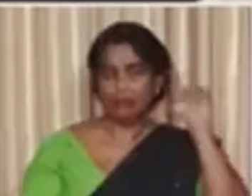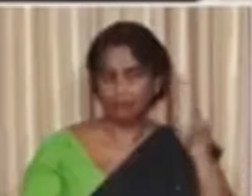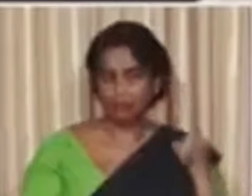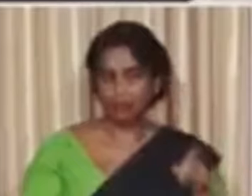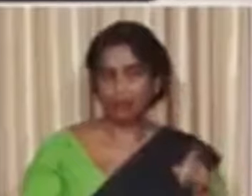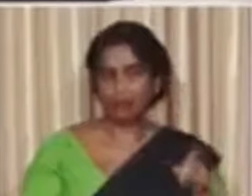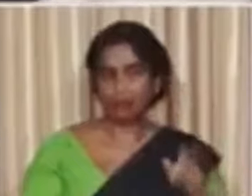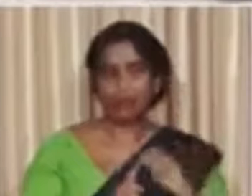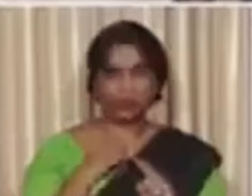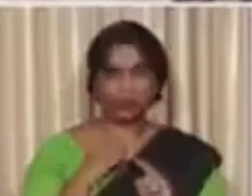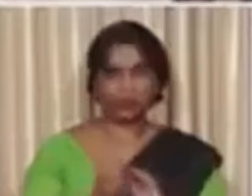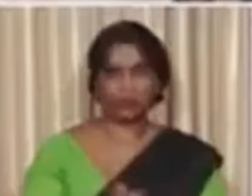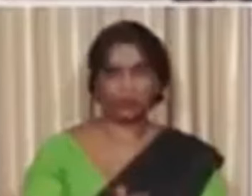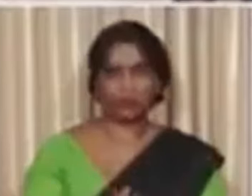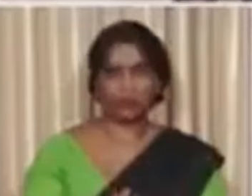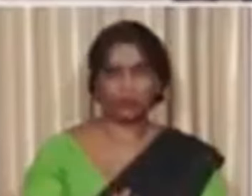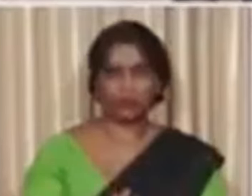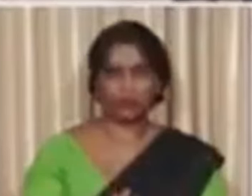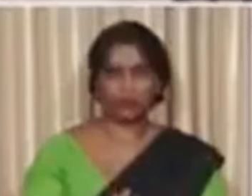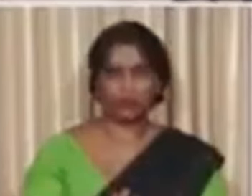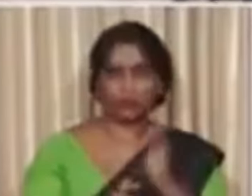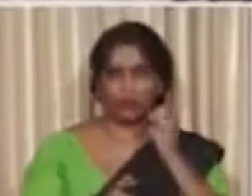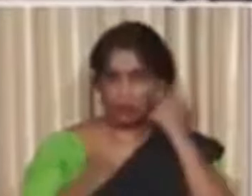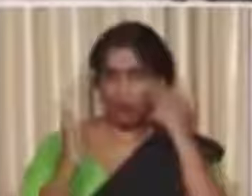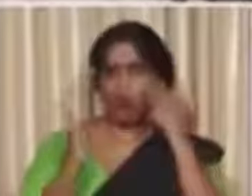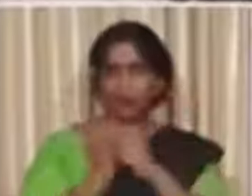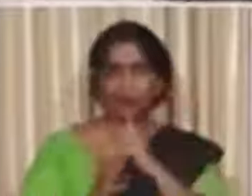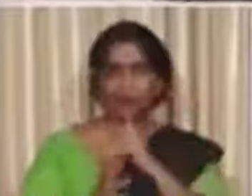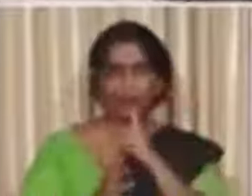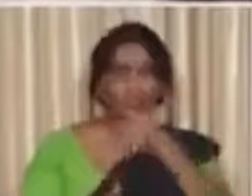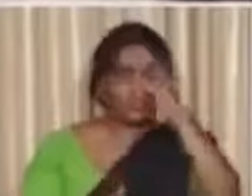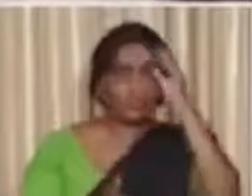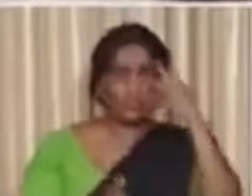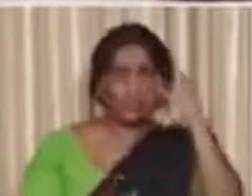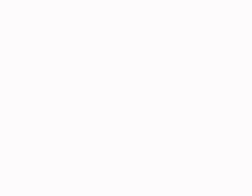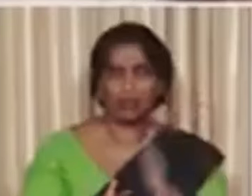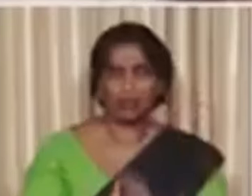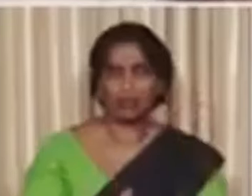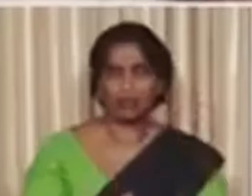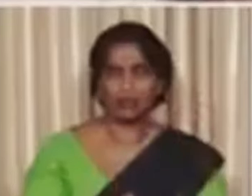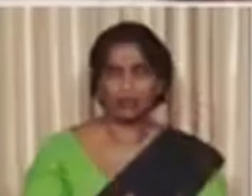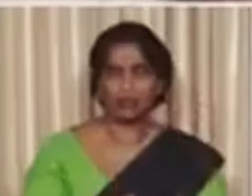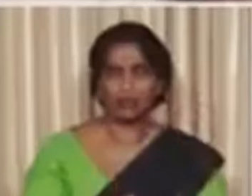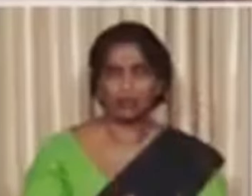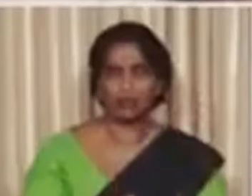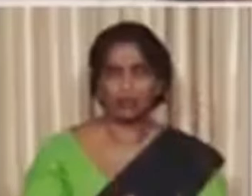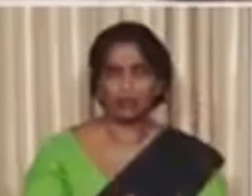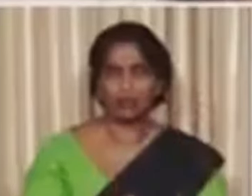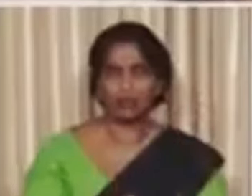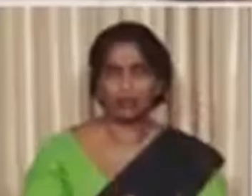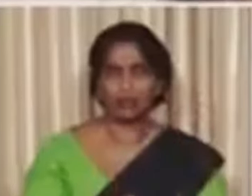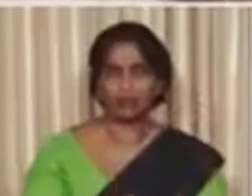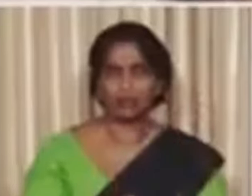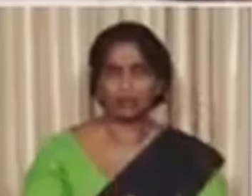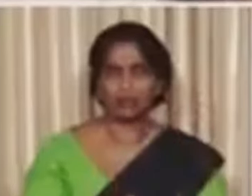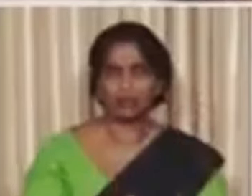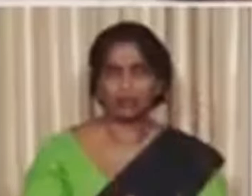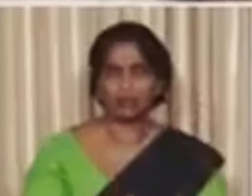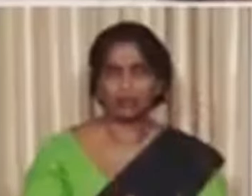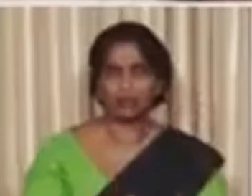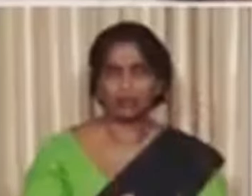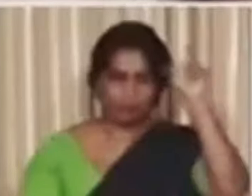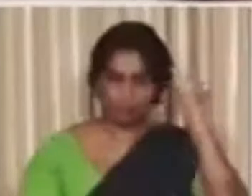කාන්තාවක් අගමැතිවරු වෙනේම අගමැතිවරු අවදාන්න කියන පොඩක් ආගන්න සිංගල් දන්නේ නැද්ද ඔයගලන්ට ආගන්න පොඩක් ගර්මතුමායි තාම කැටියෙන් රාජකුමාරි